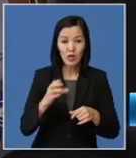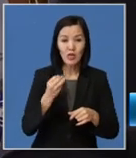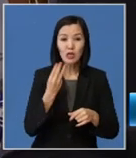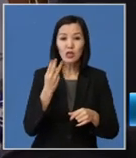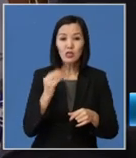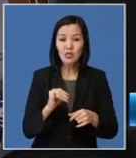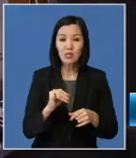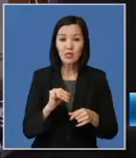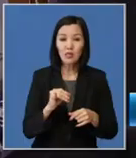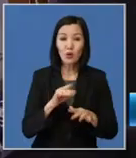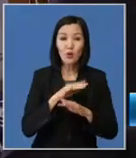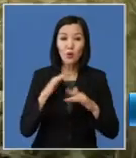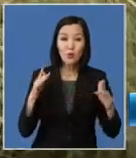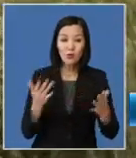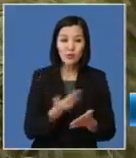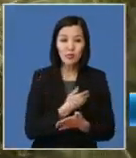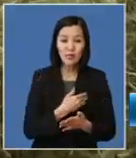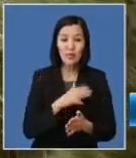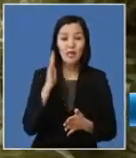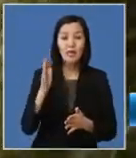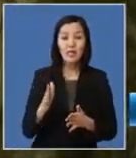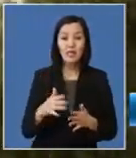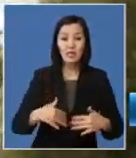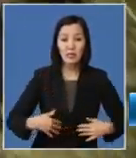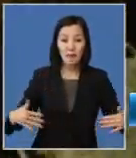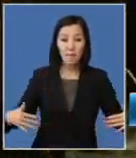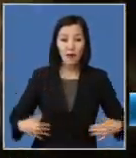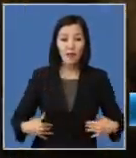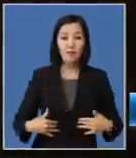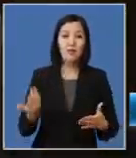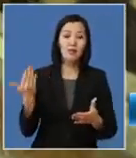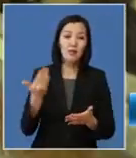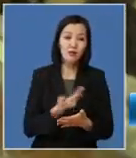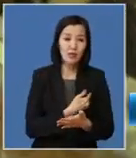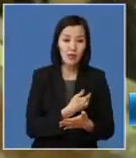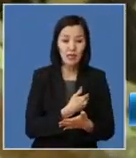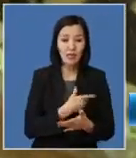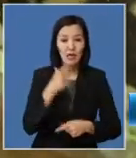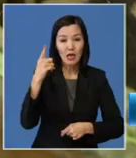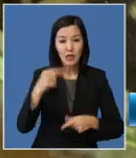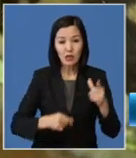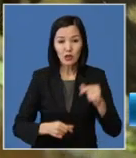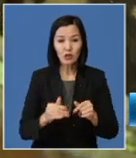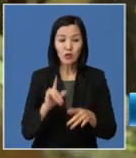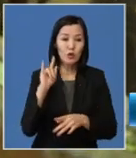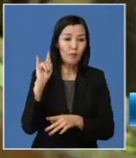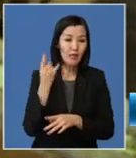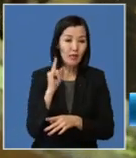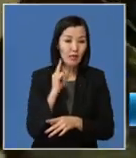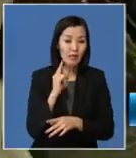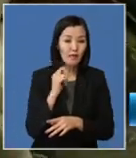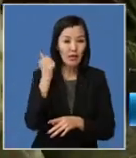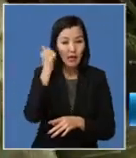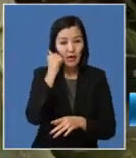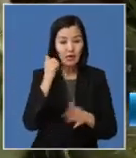келеді, оның арманы болашақтағы. Келешегін мал шаруашылығымен байланыстыратын жас ешкі сүтін балалармен қарттар үйіне тегін